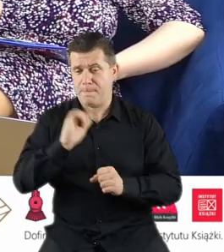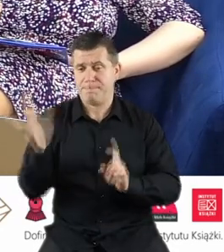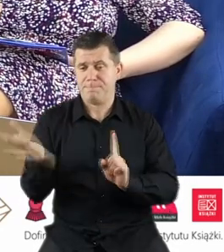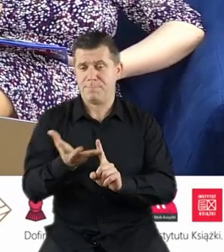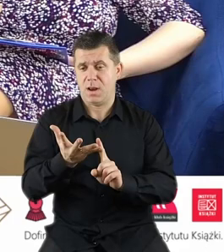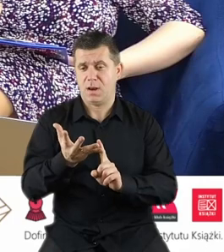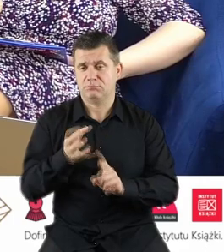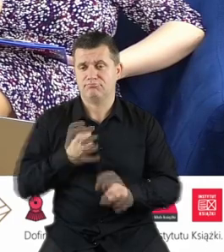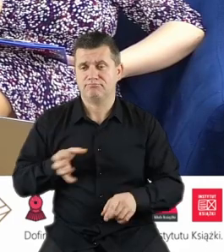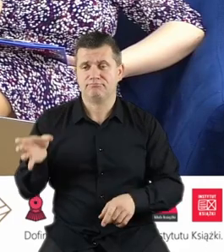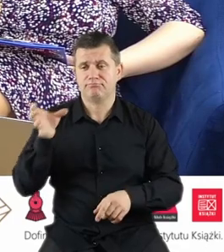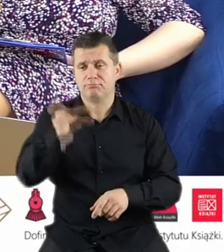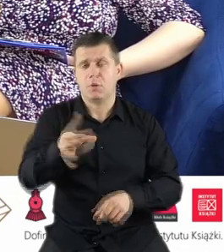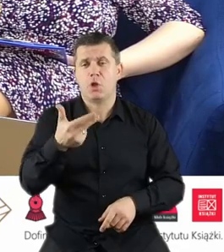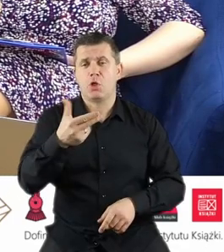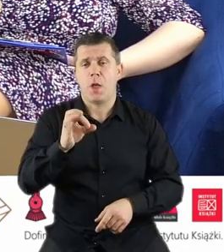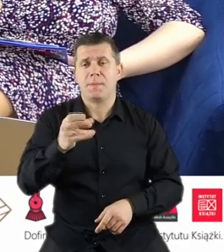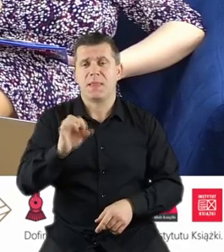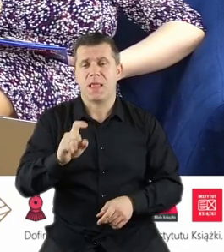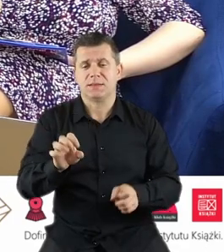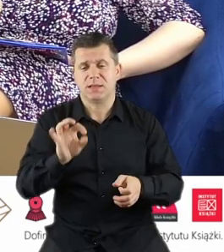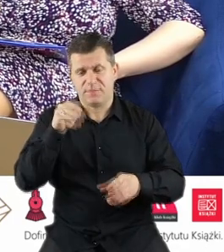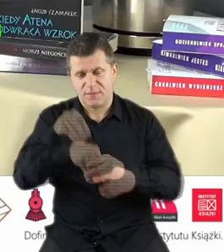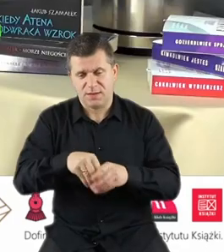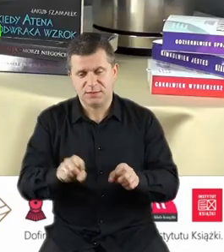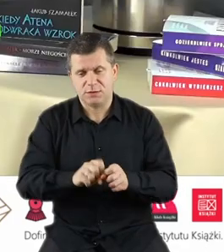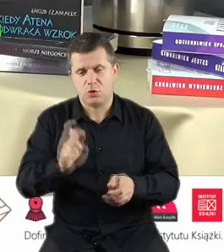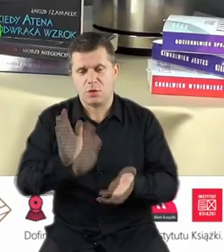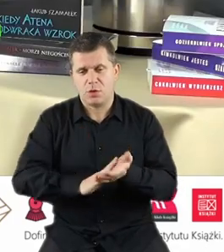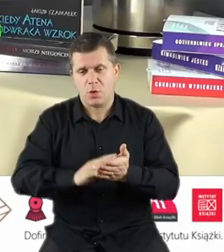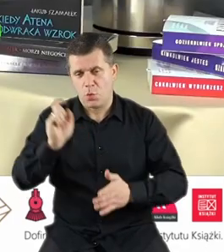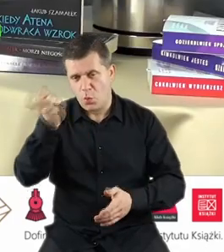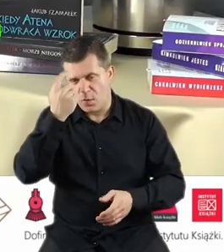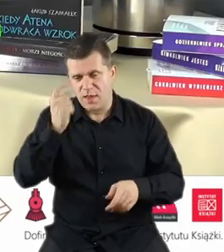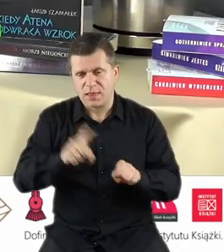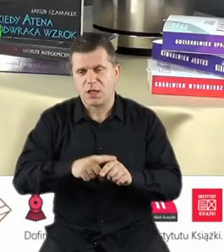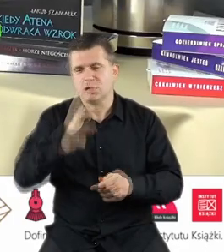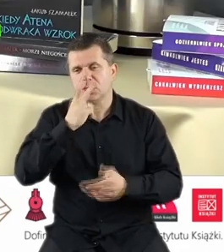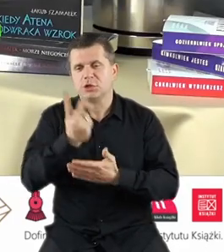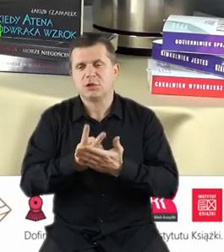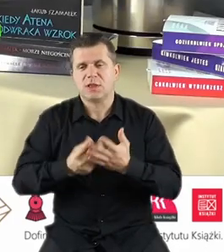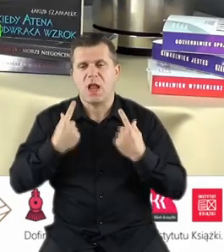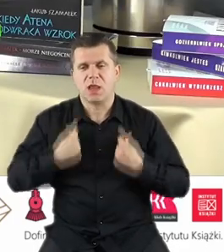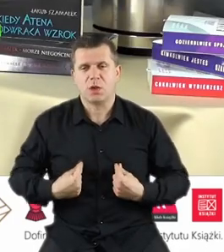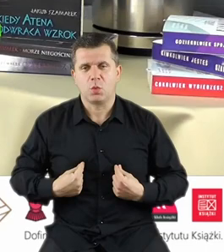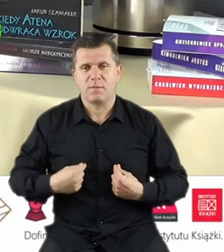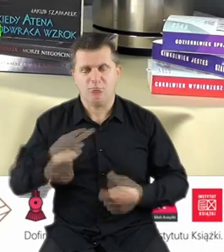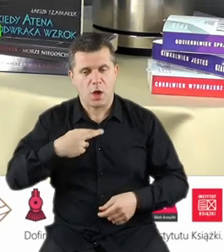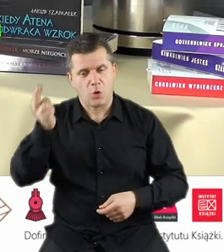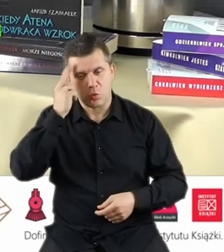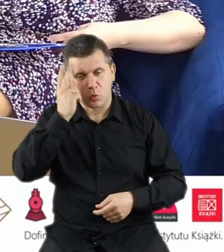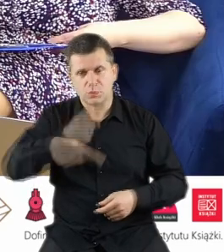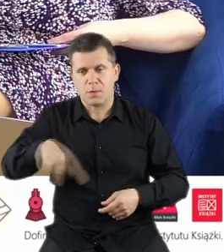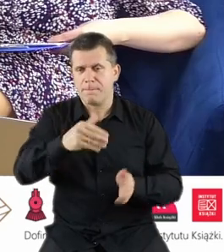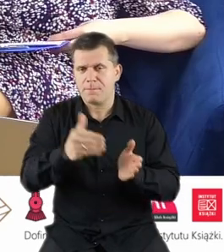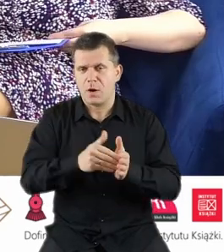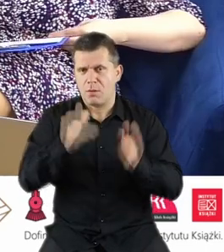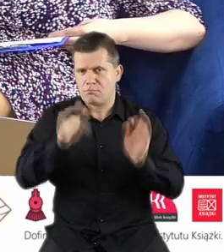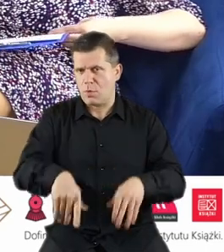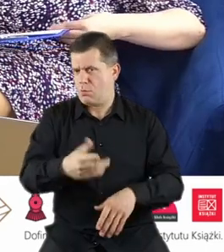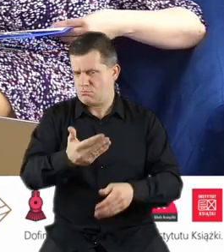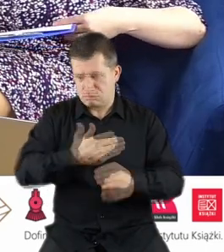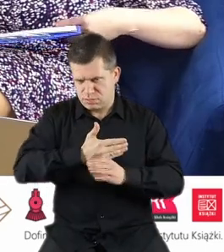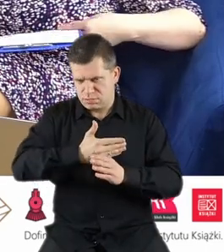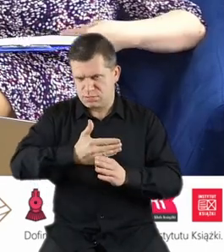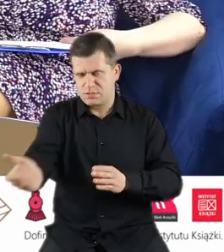tej nagrody. Raz zdobyłem nagrodę główną, raz nagrodę czytelników. Też rozumiem potrzeby, Ale żeby. można być weterynem jak Mariusz